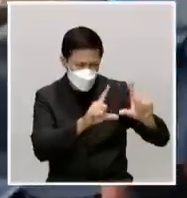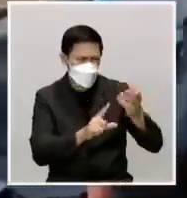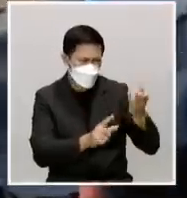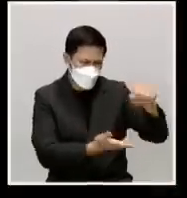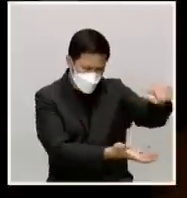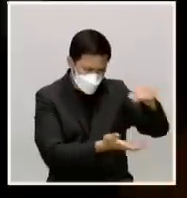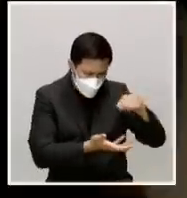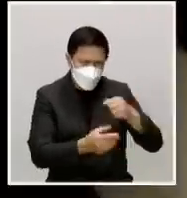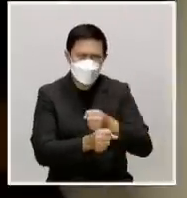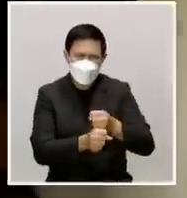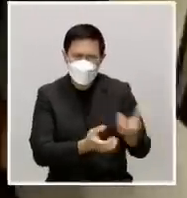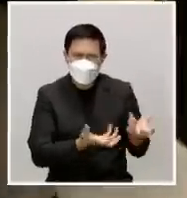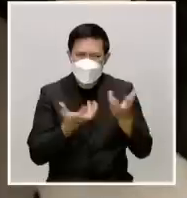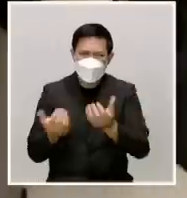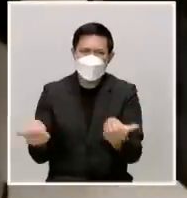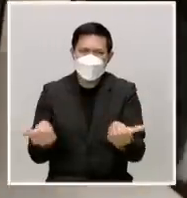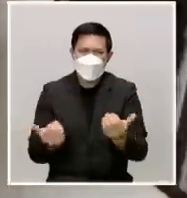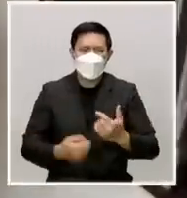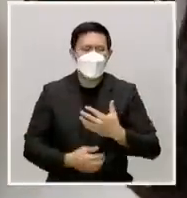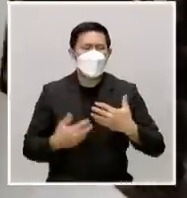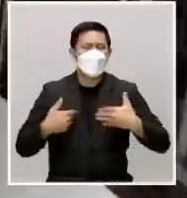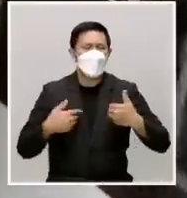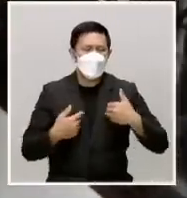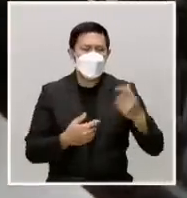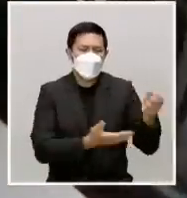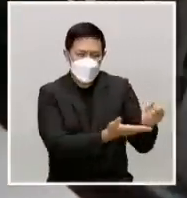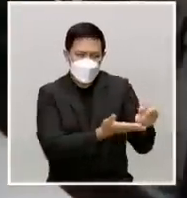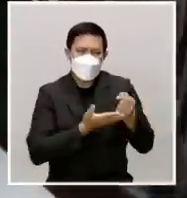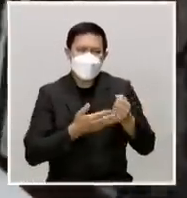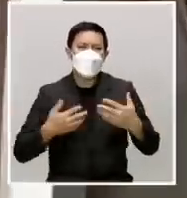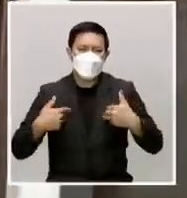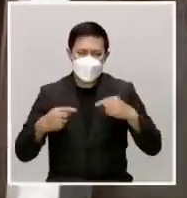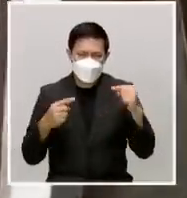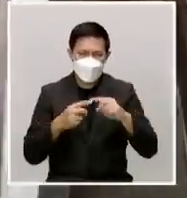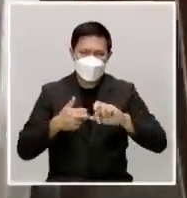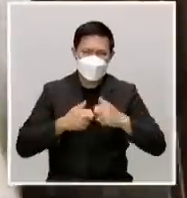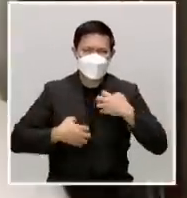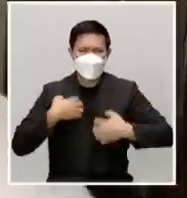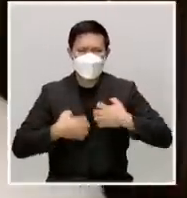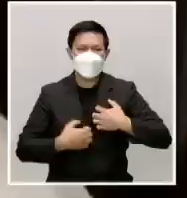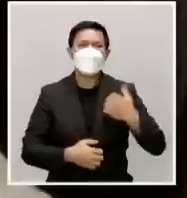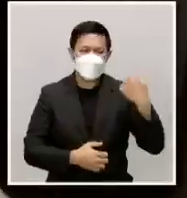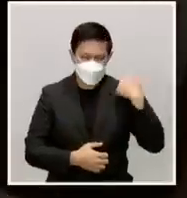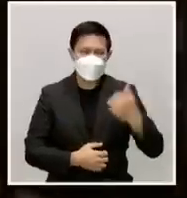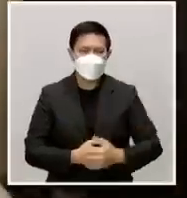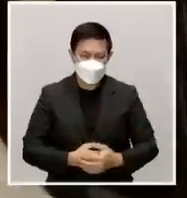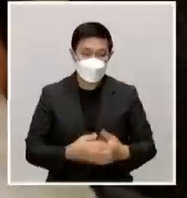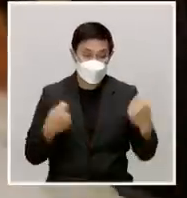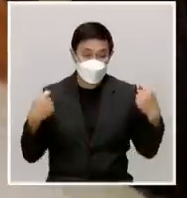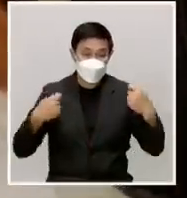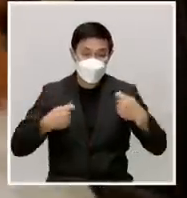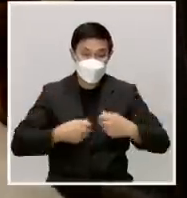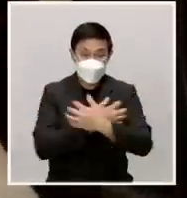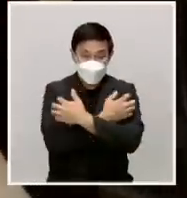แล้วก็นมสำหรับลูกหน่อยดีใจมากค่ะที่ได้รับความช่วยเหลือแบบนี้ในยามวิกฤตนะคะภายใต้ชุดที่เป็นมาสค